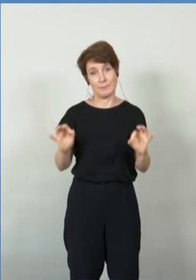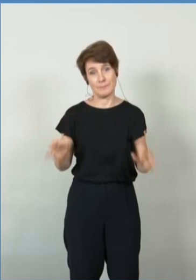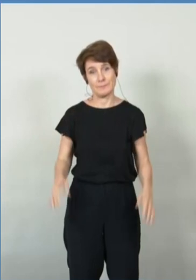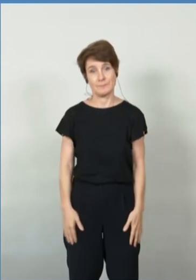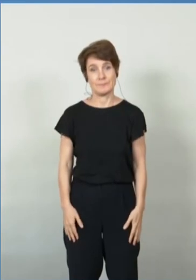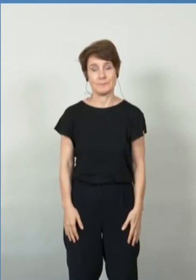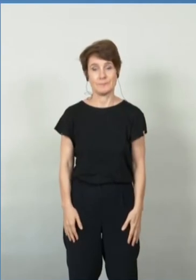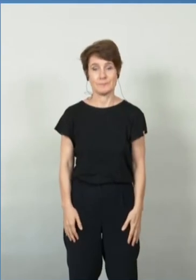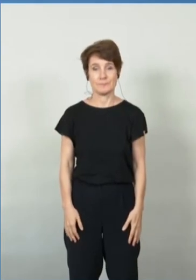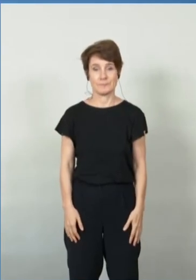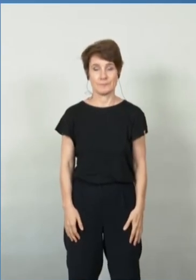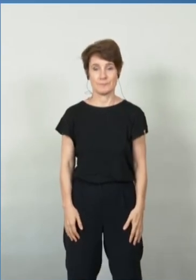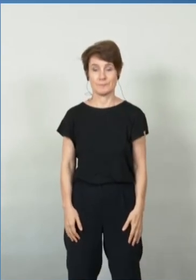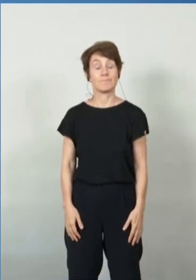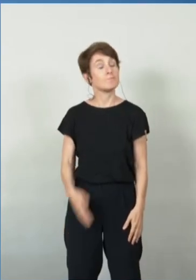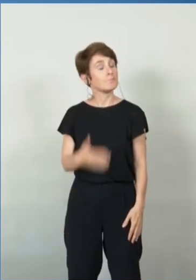merci Carignon